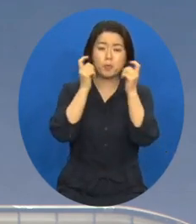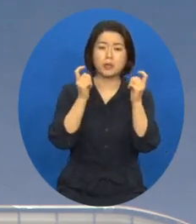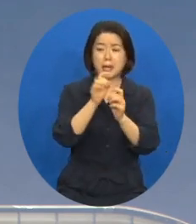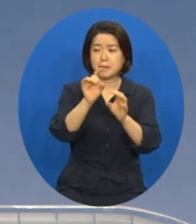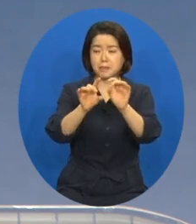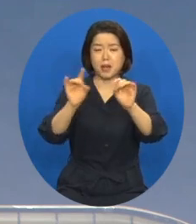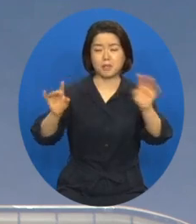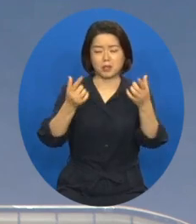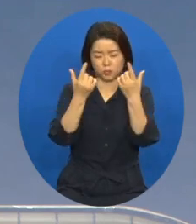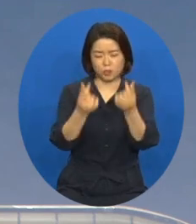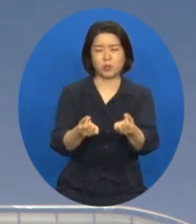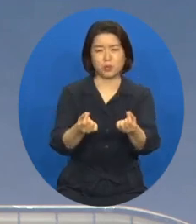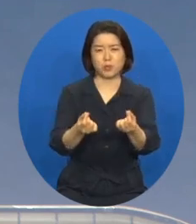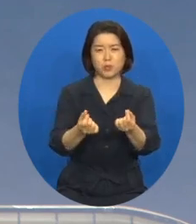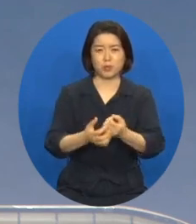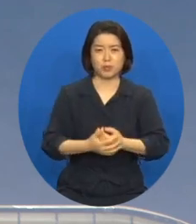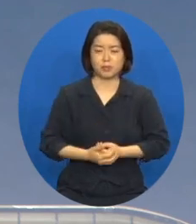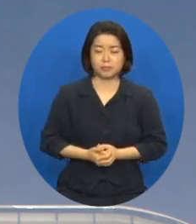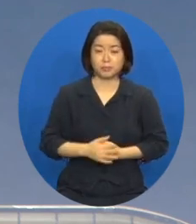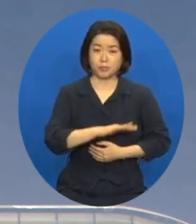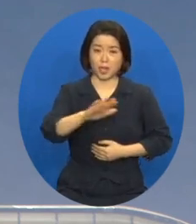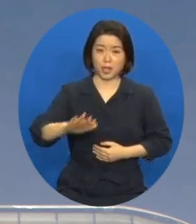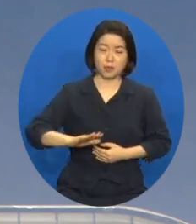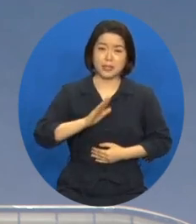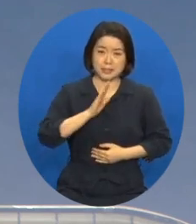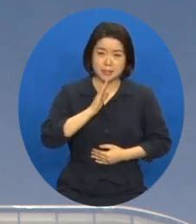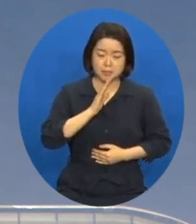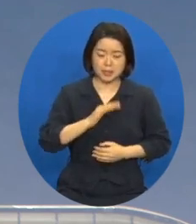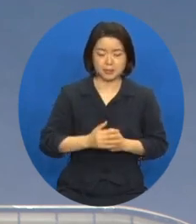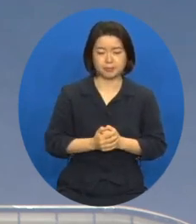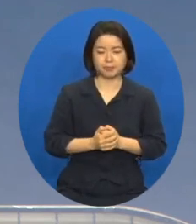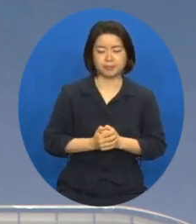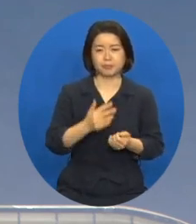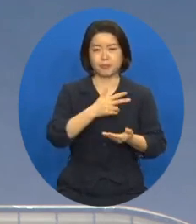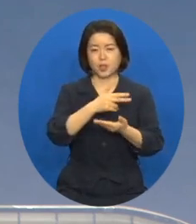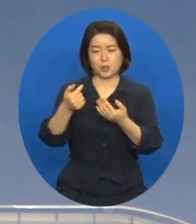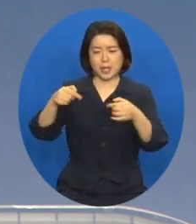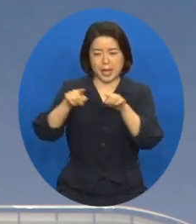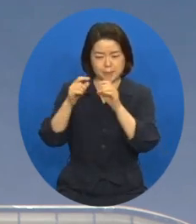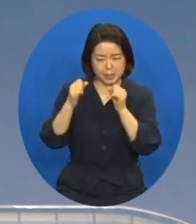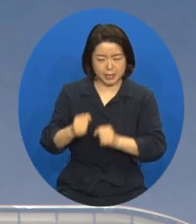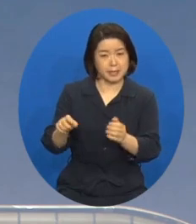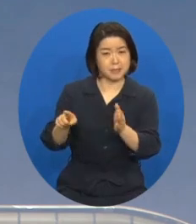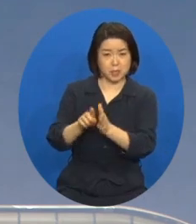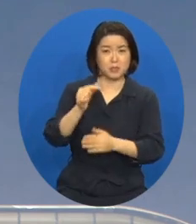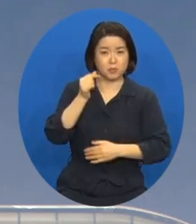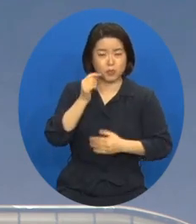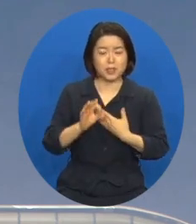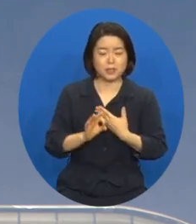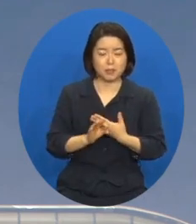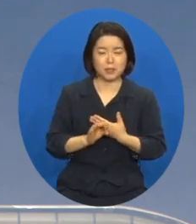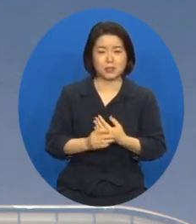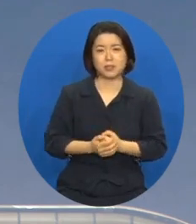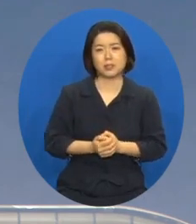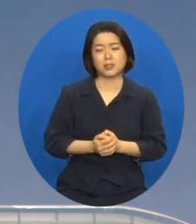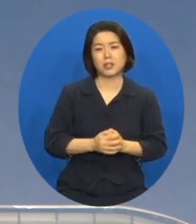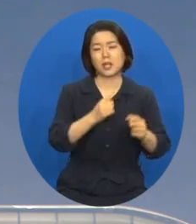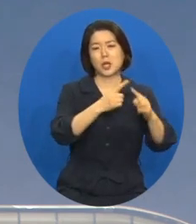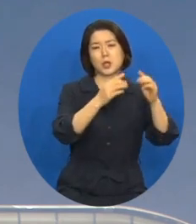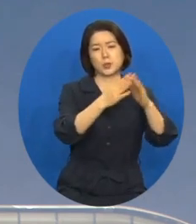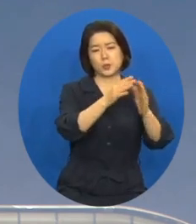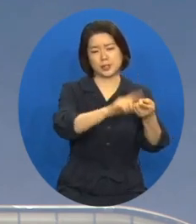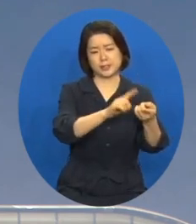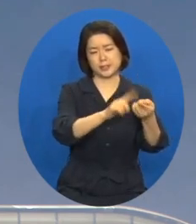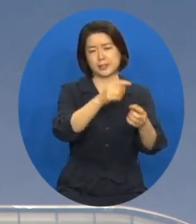겁니다. 우리가 정말 주님이 함께 계심을 믿지 못하면 교회를